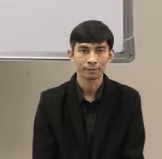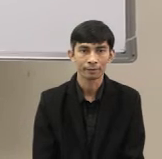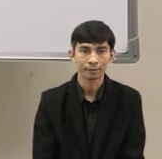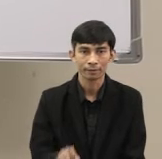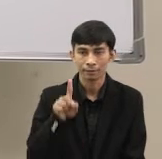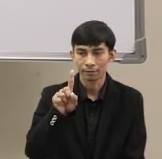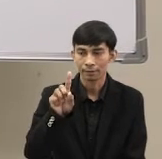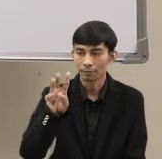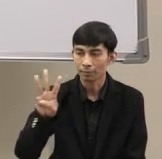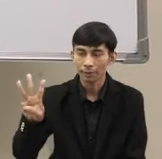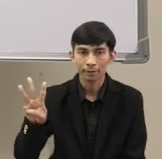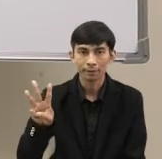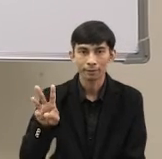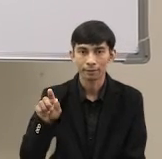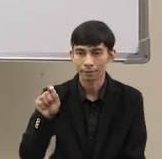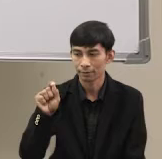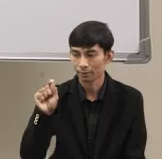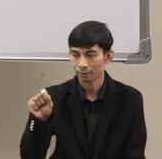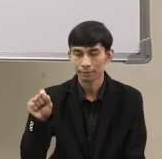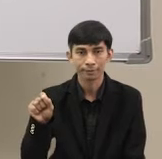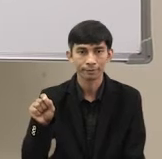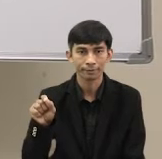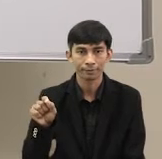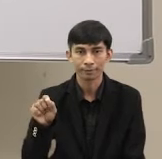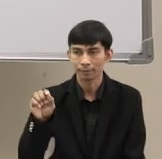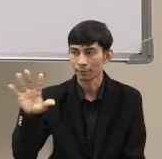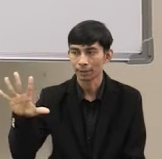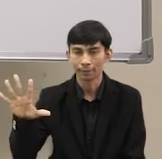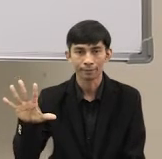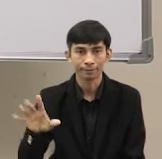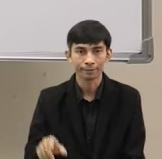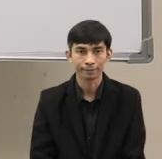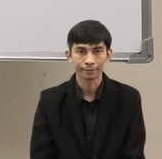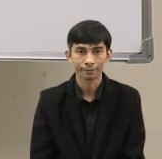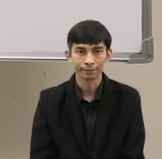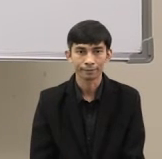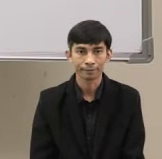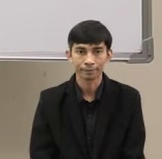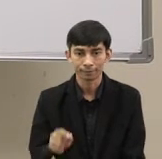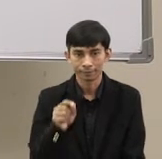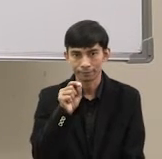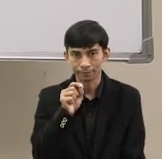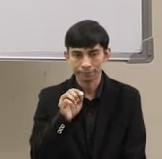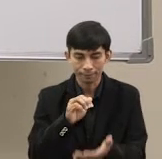Đọc bấy. Chợt prám. Đọ.